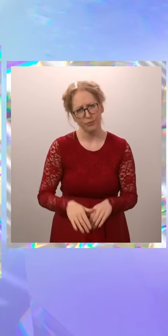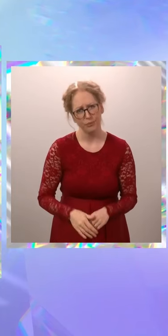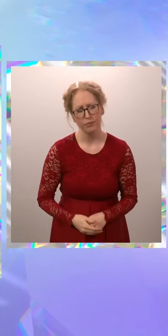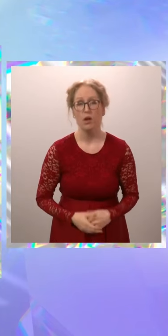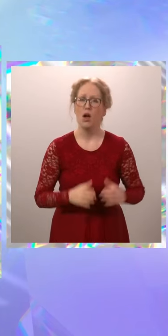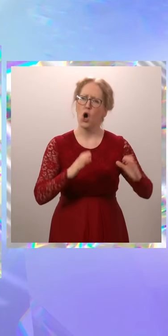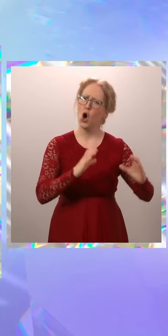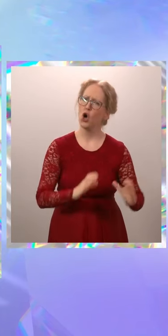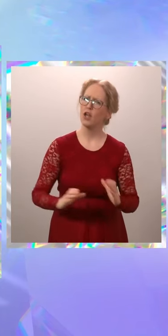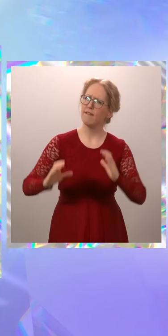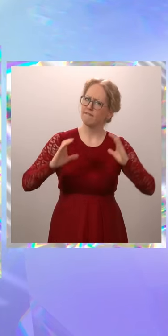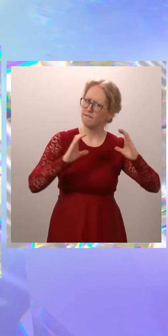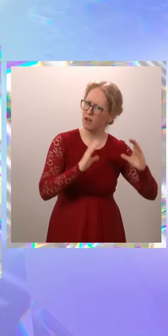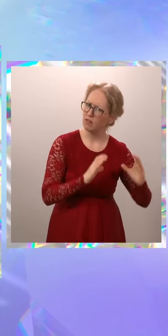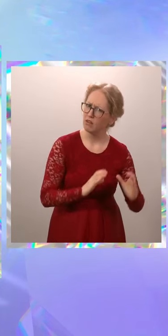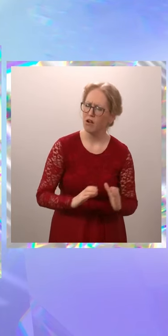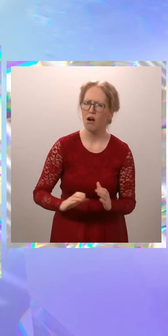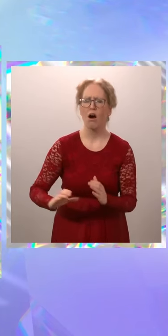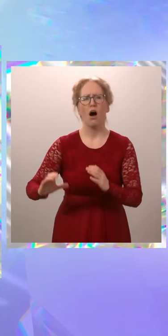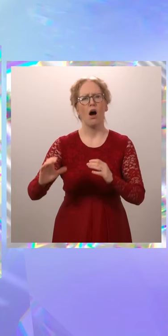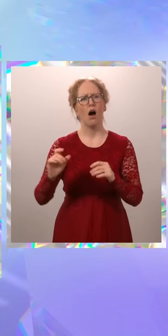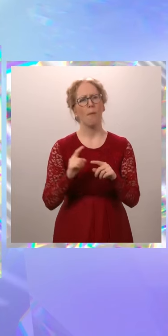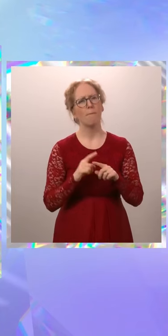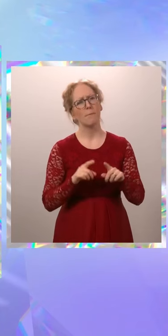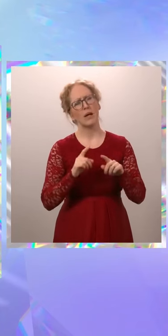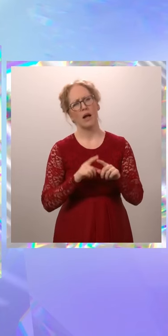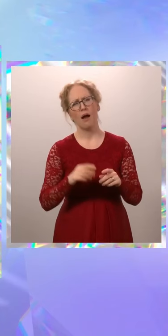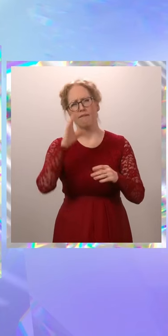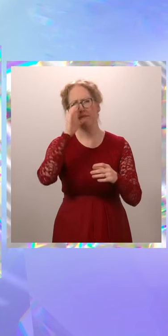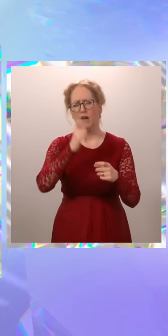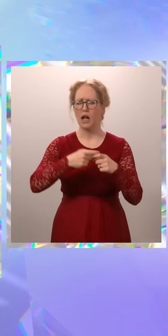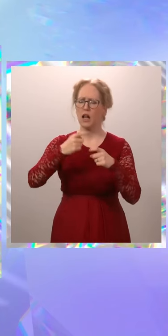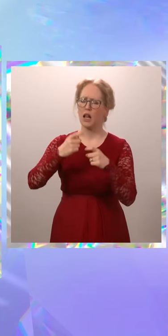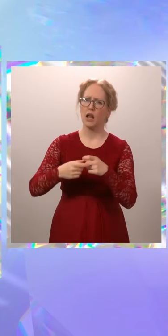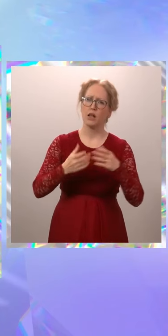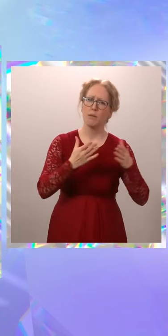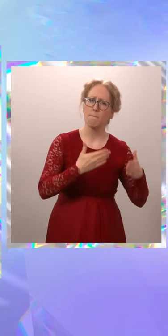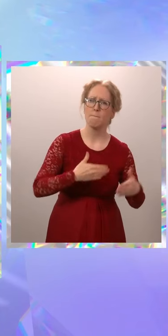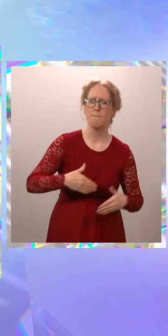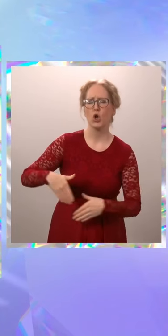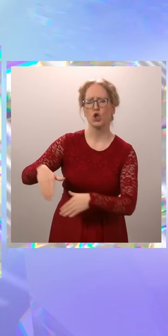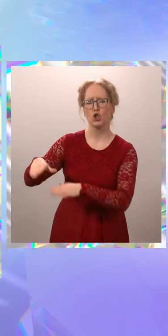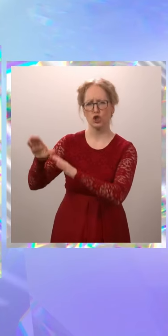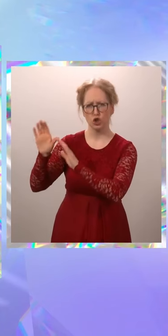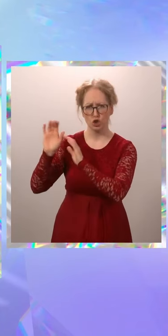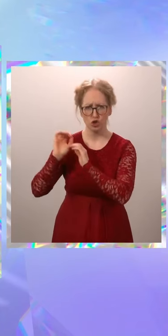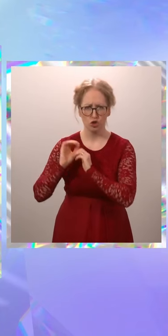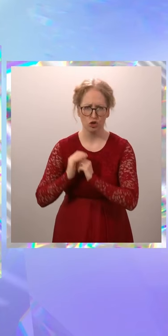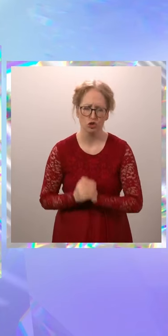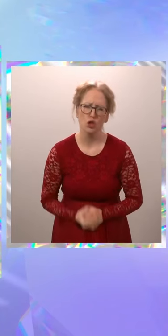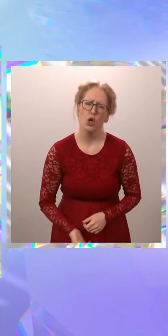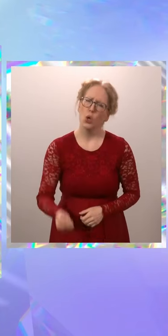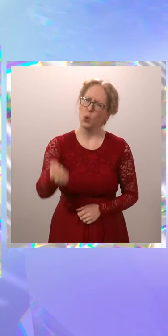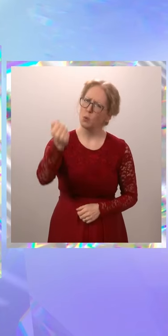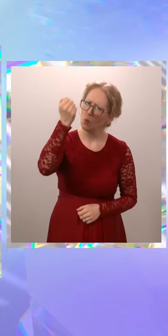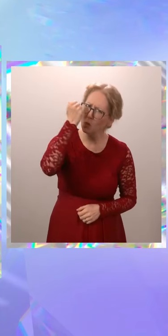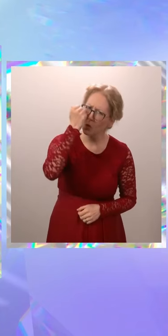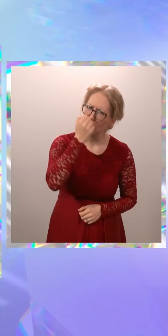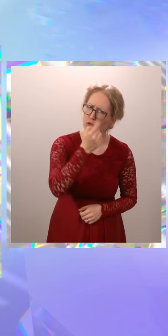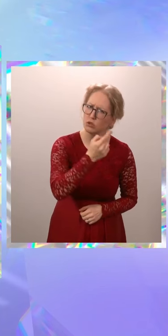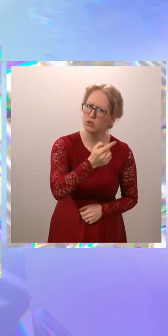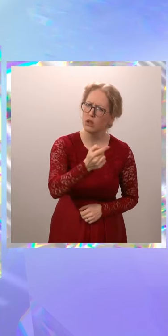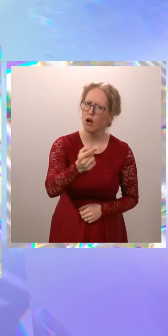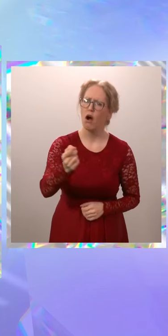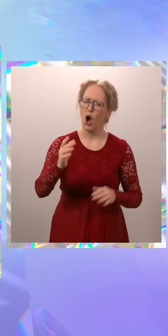Hoivatkaa, kohta poissa on veljet, muistakaa.